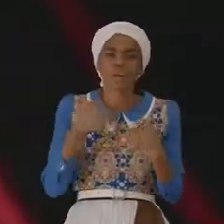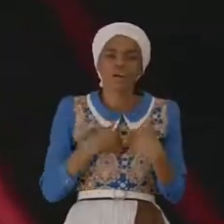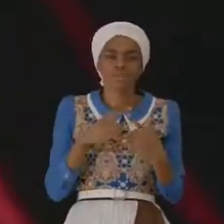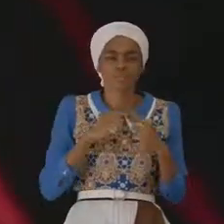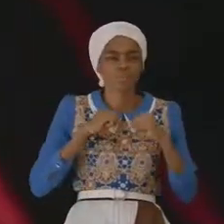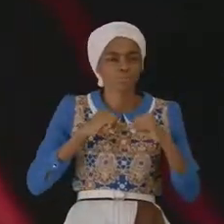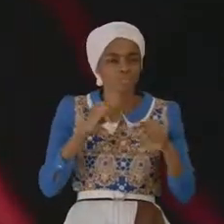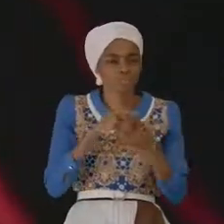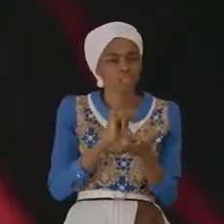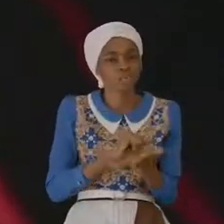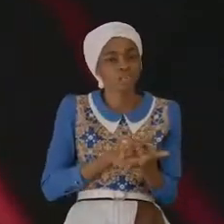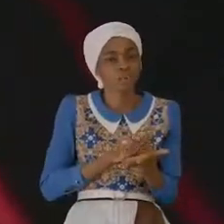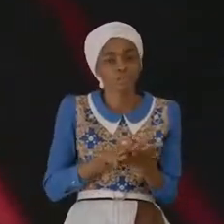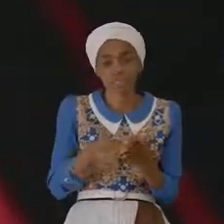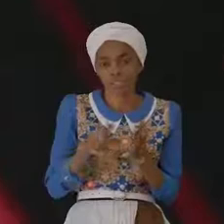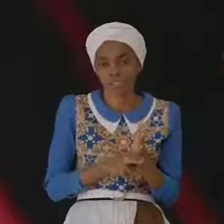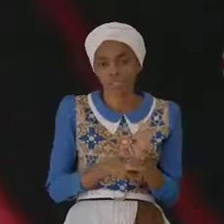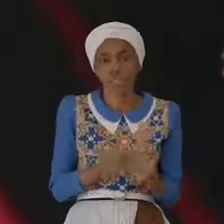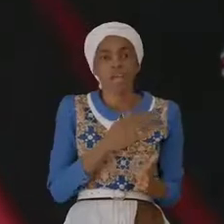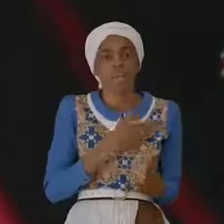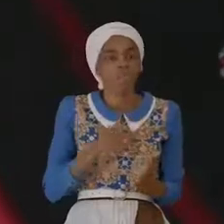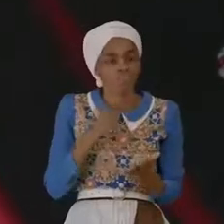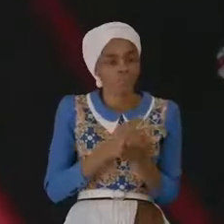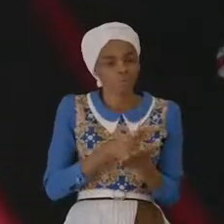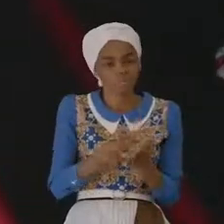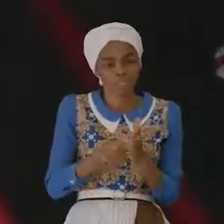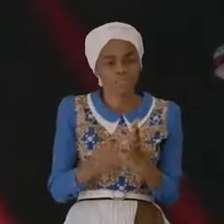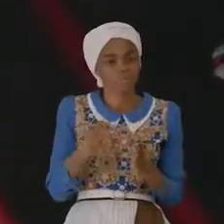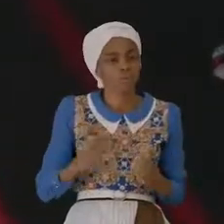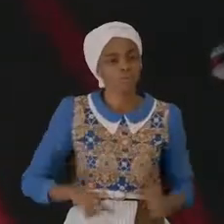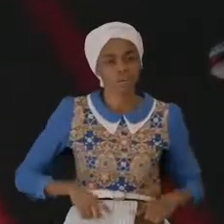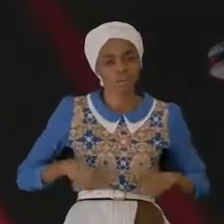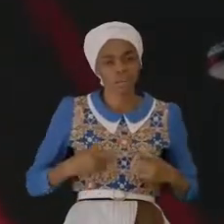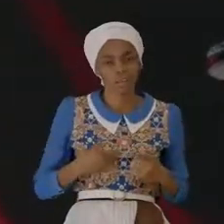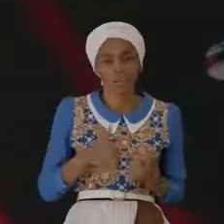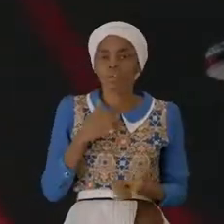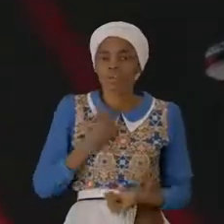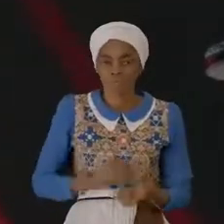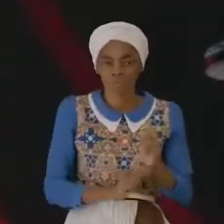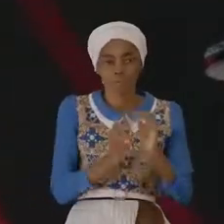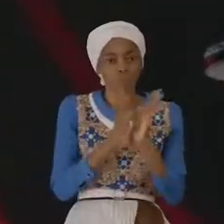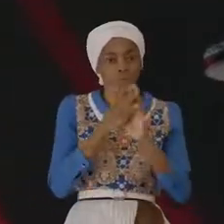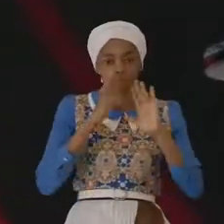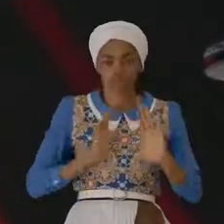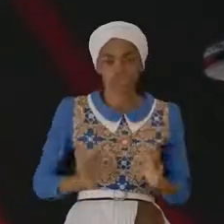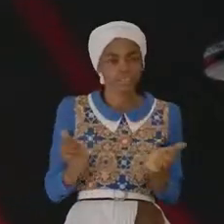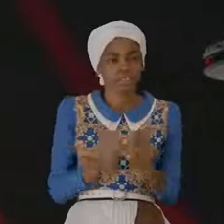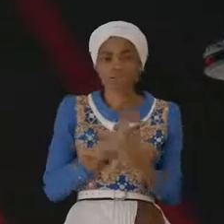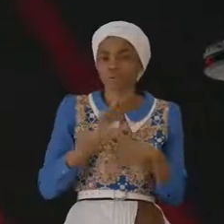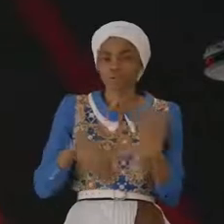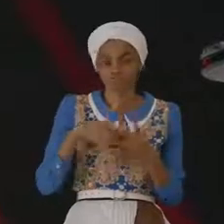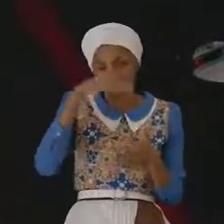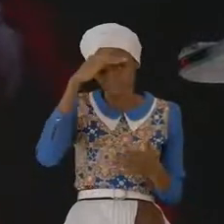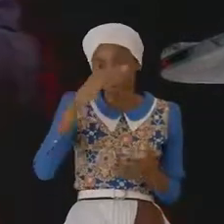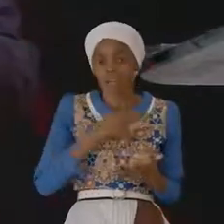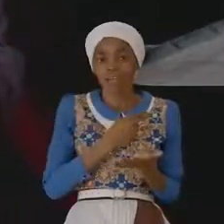venir. Vous devez continuer dans la justice, dans la sainteté de vie, rechercher la paix avec tous les hommes